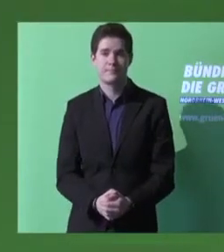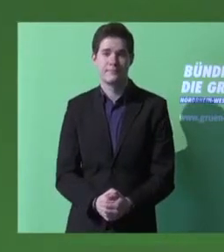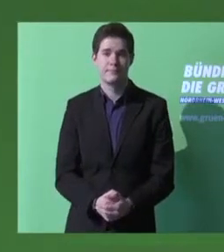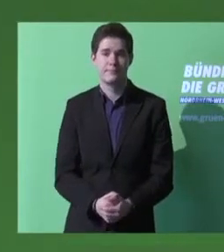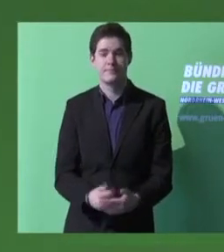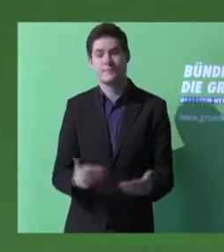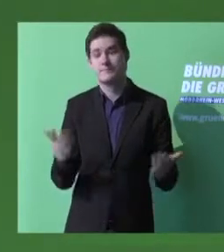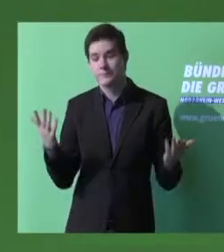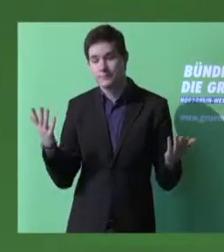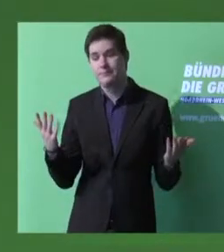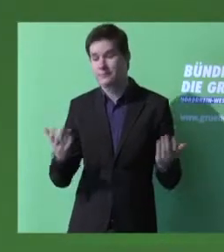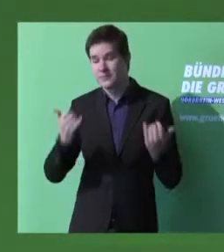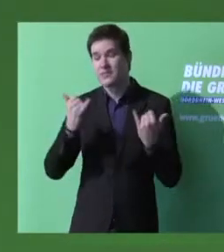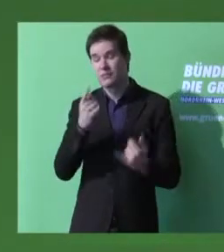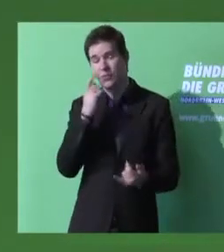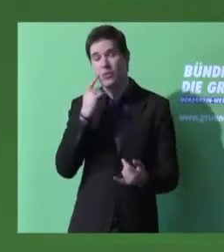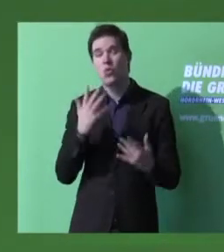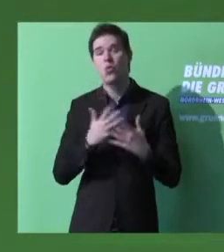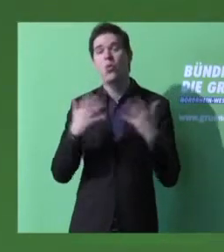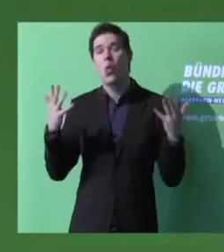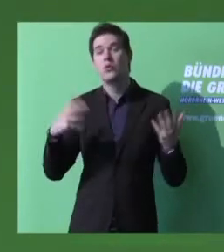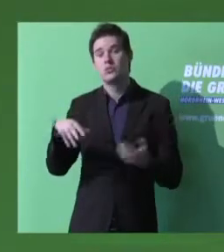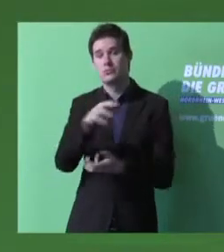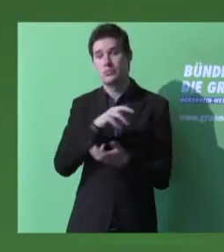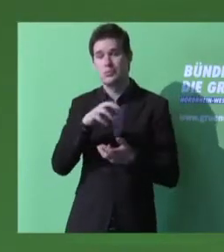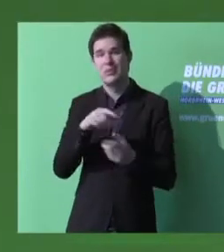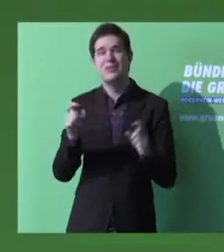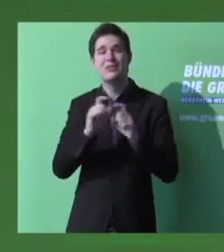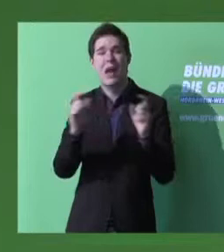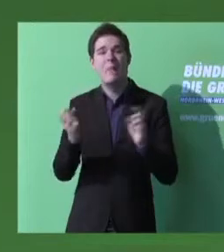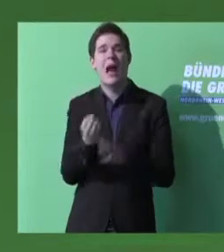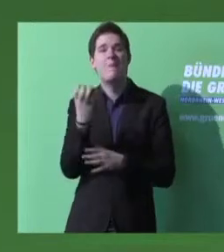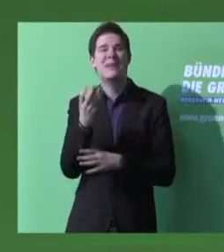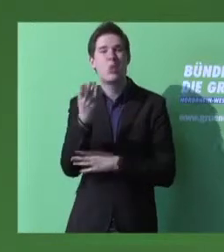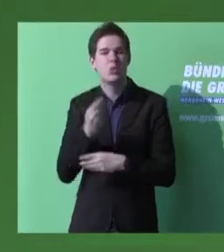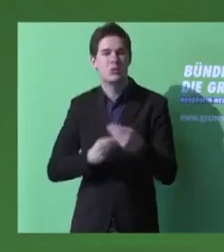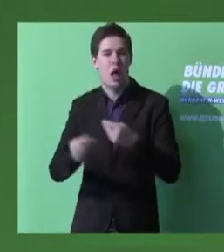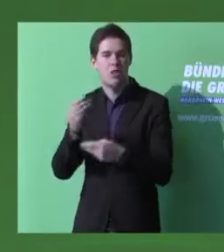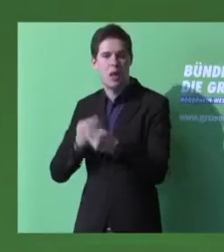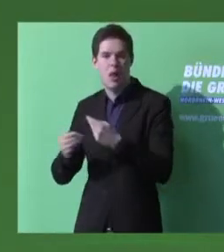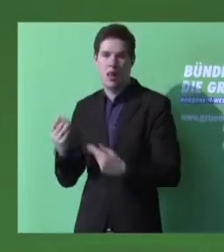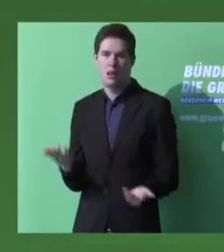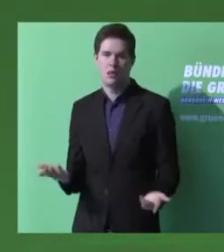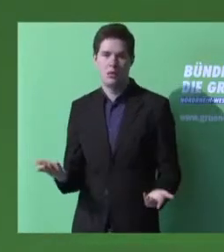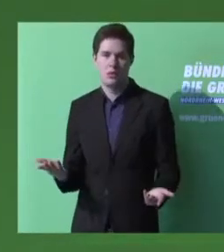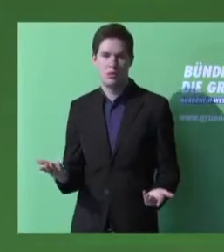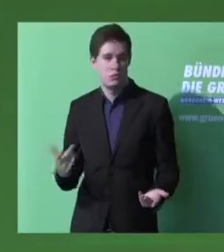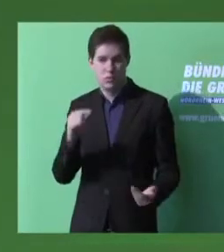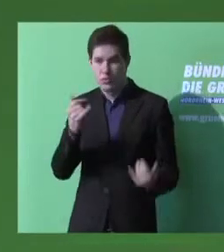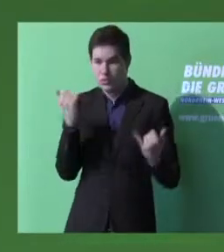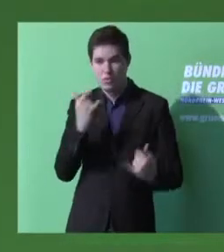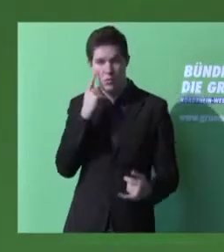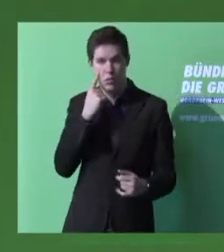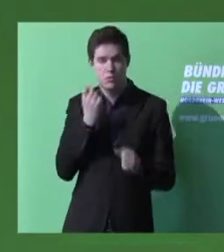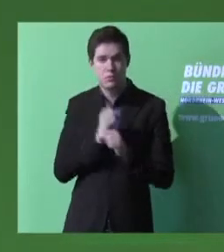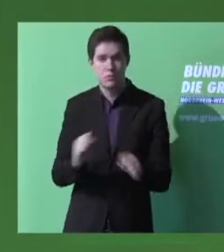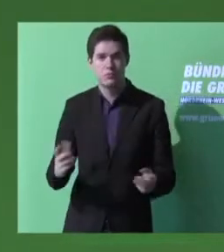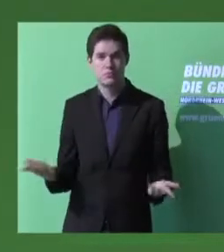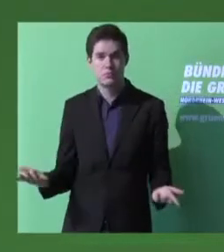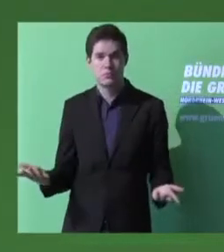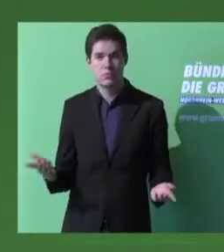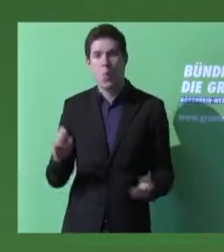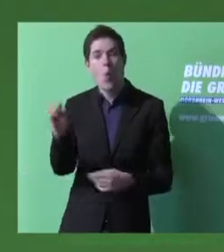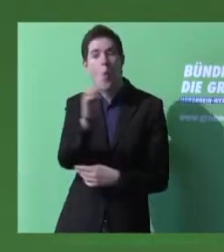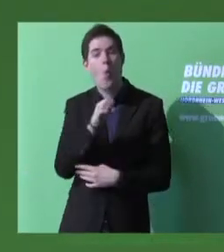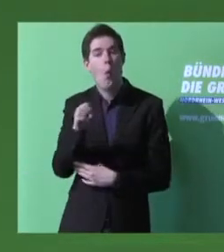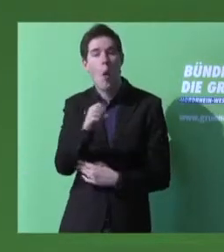Und ein großes Desaster ist der ganze Emissionshandel. Der Emissionshandel liegt am Boden. In Europa ist